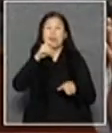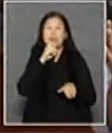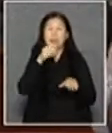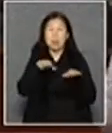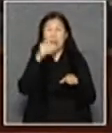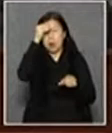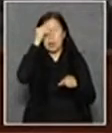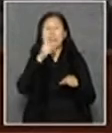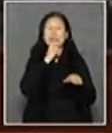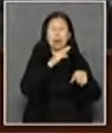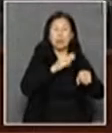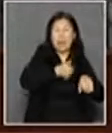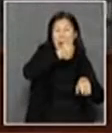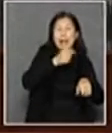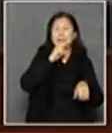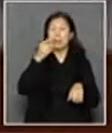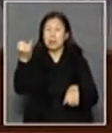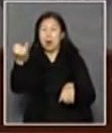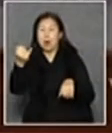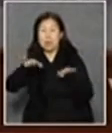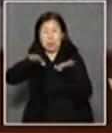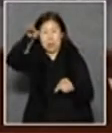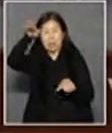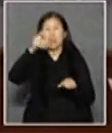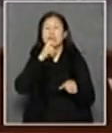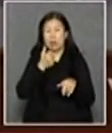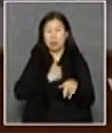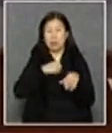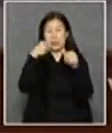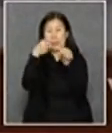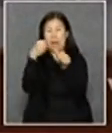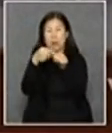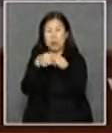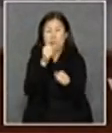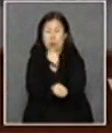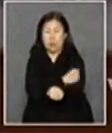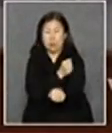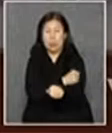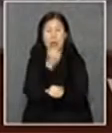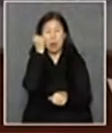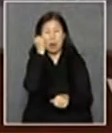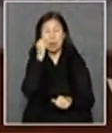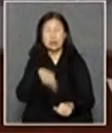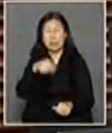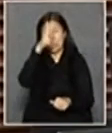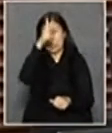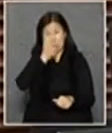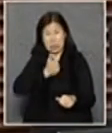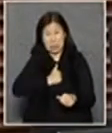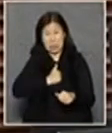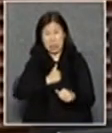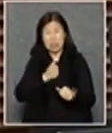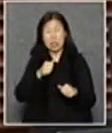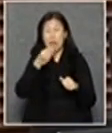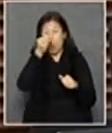的話令到我們老師教學是非常之困難。局長不知道清不清楚這個問題，因為學習